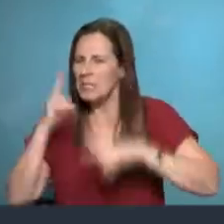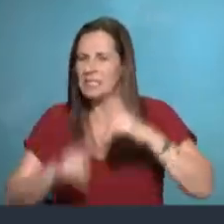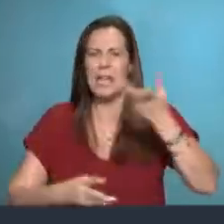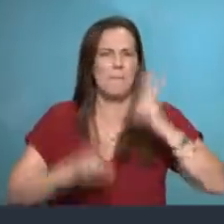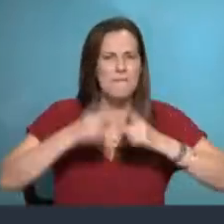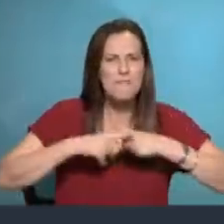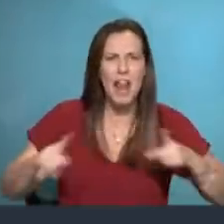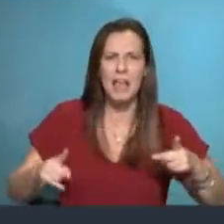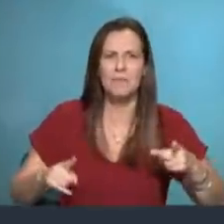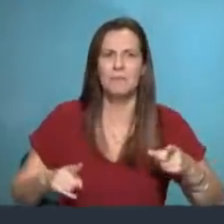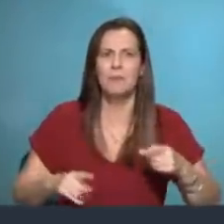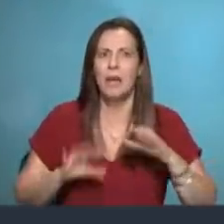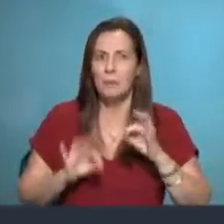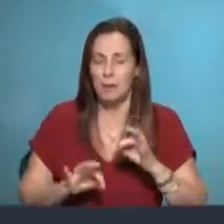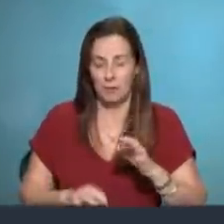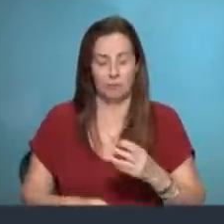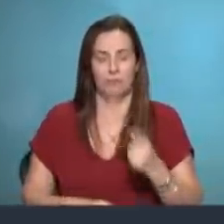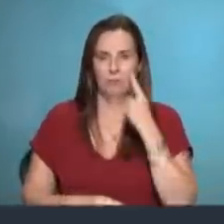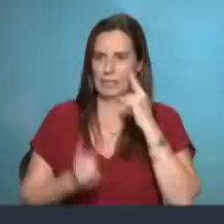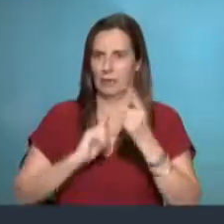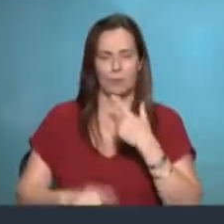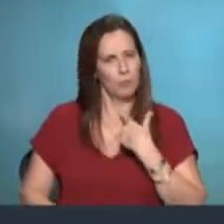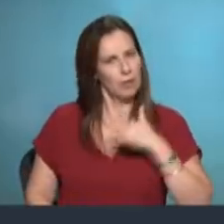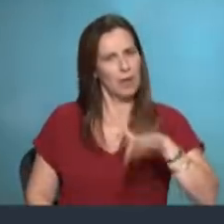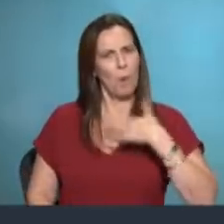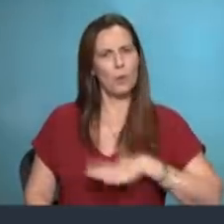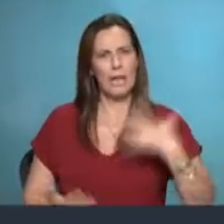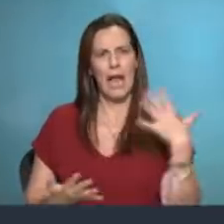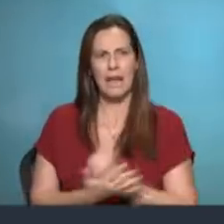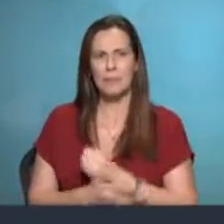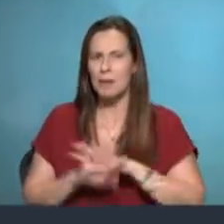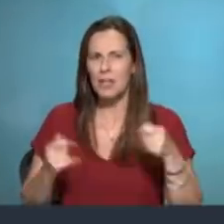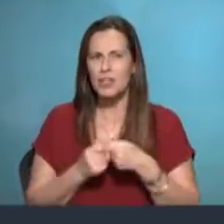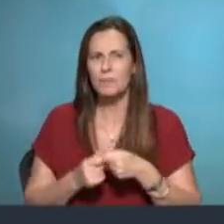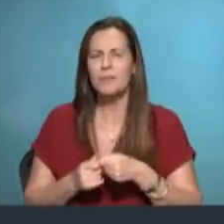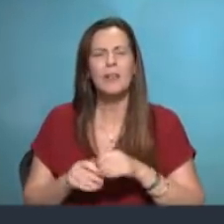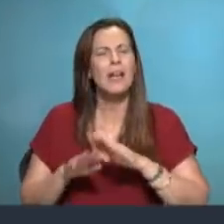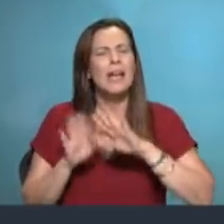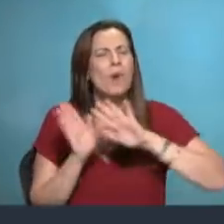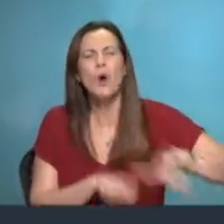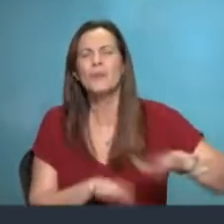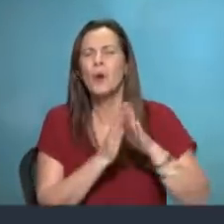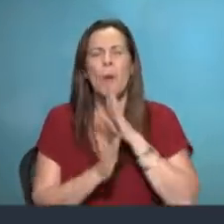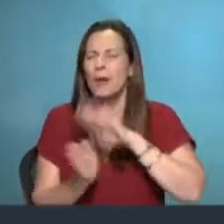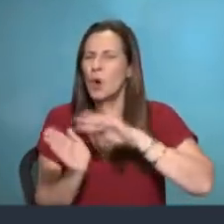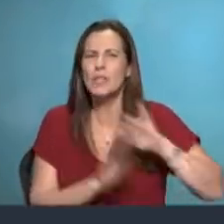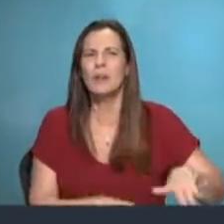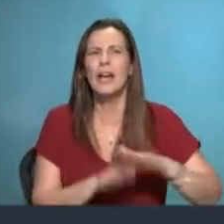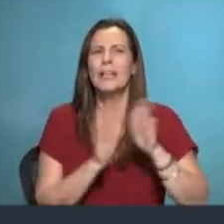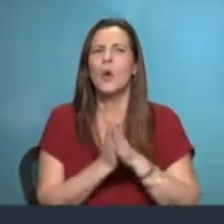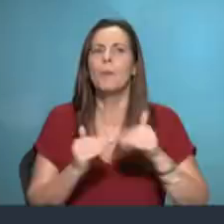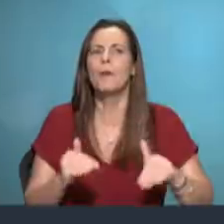מפעלים. אמת, אחד מסתכל על השני ואומר, אני רוצה להצליח, בלי קשר. זאת אומרת, הם עוזבים את כל הבעיות ואת כל